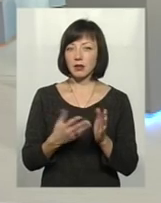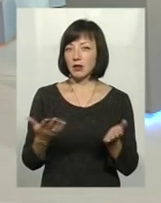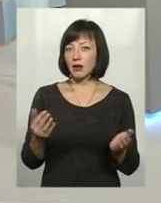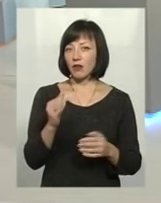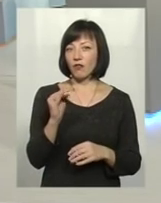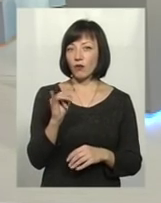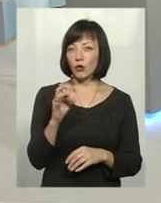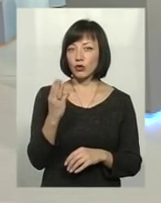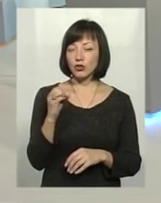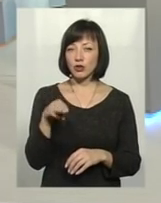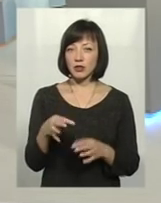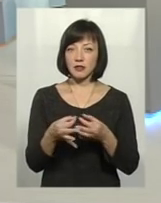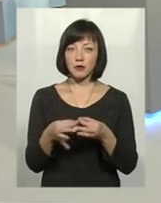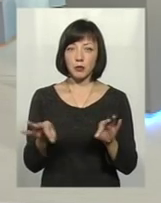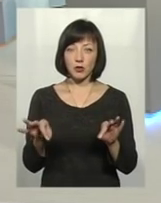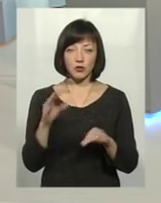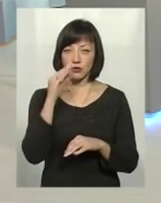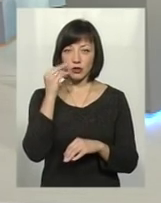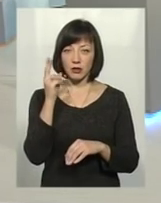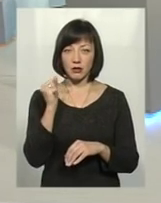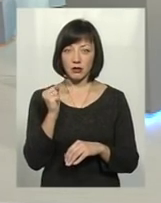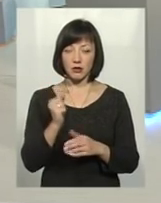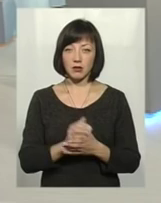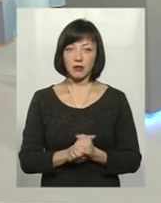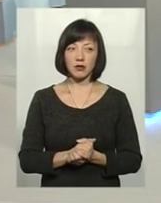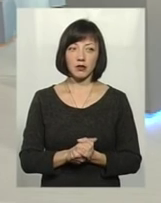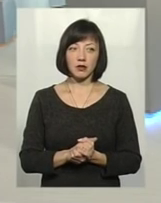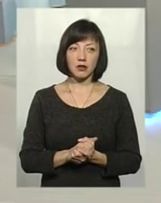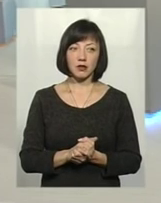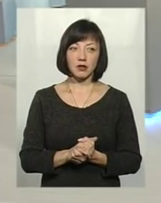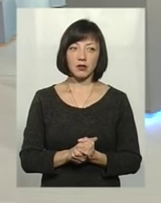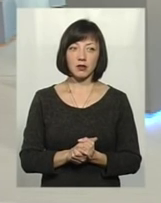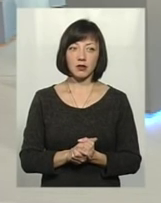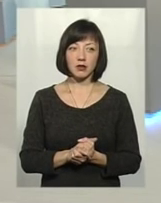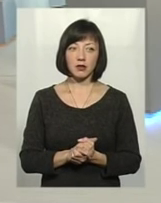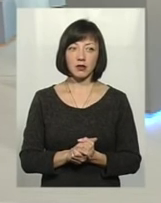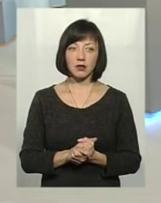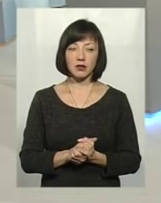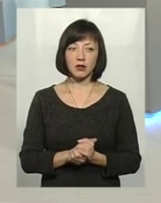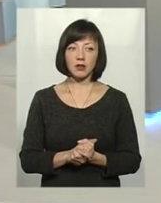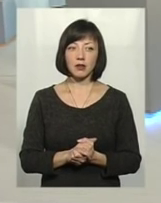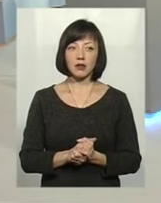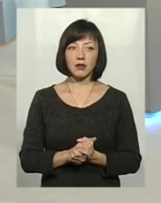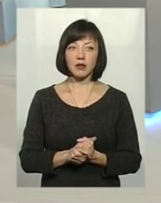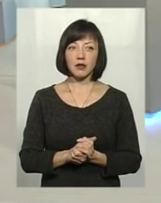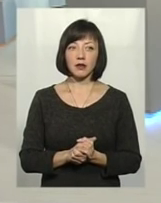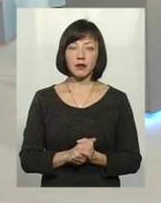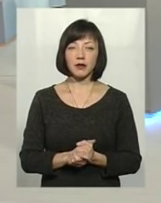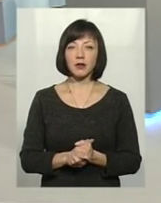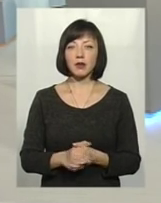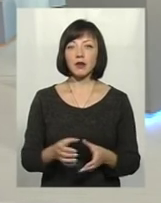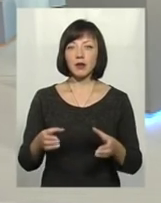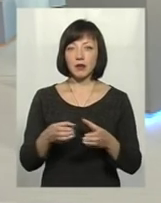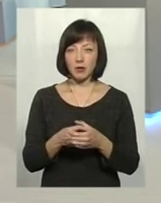вулиця Проскурівська, але ніяк не Шевченка. Свободи 48, це мається на увазі Свободи 48. Адреса, шановні гості, ми з